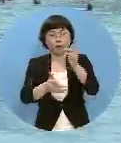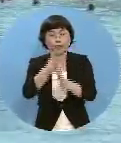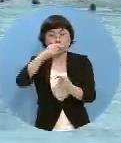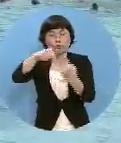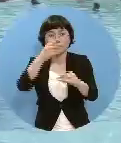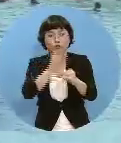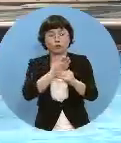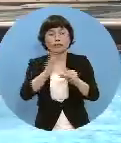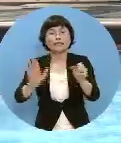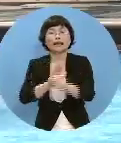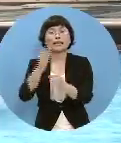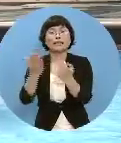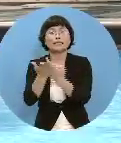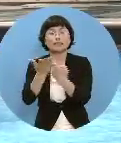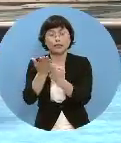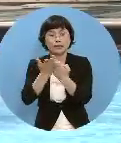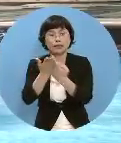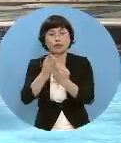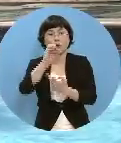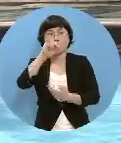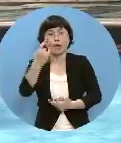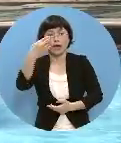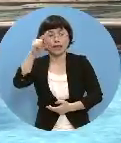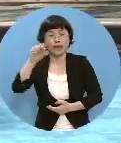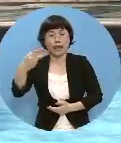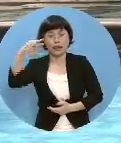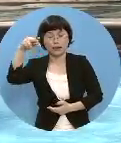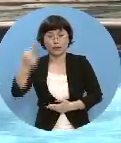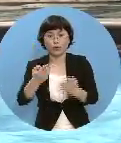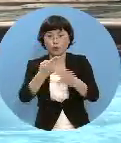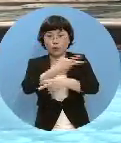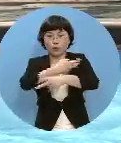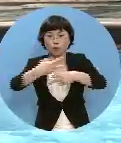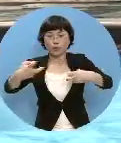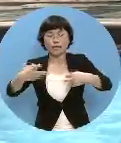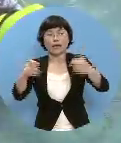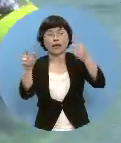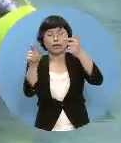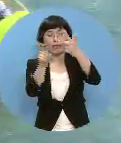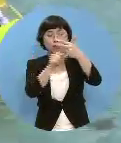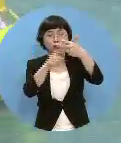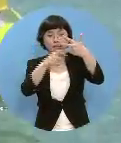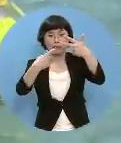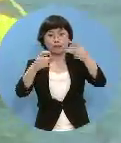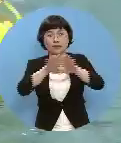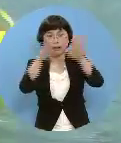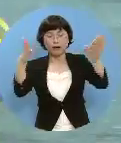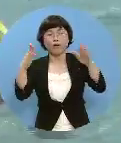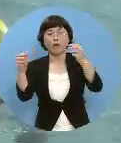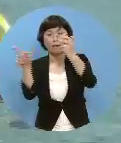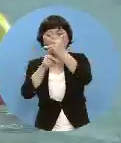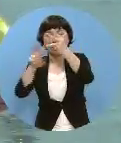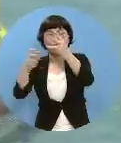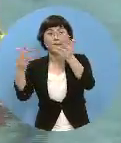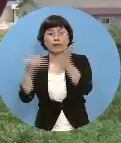목포시가 운영하는 사랑의 섬 외달도 해변과 해수풀장이 11일 개장해 다음 달 23일까지